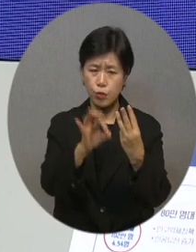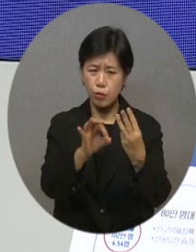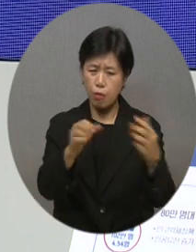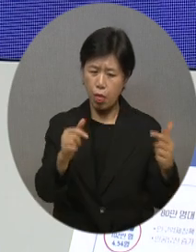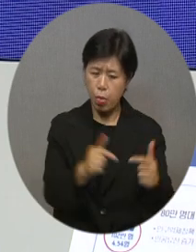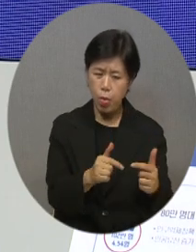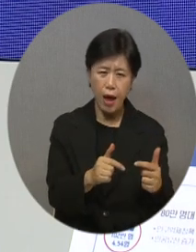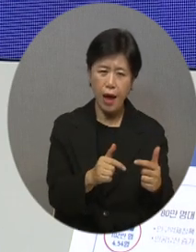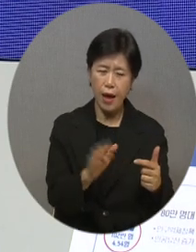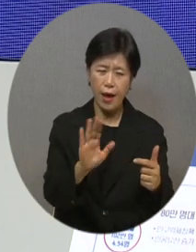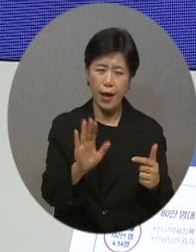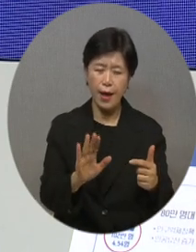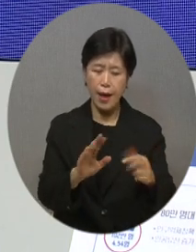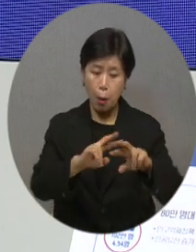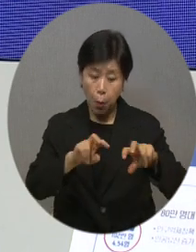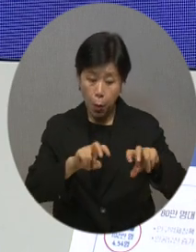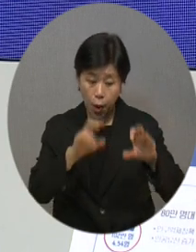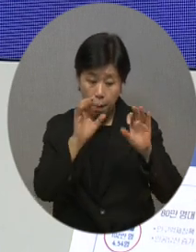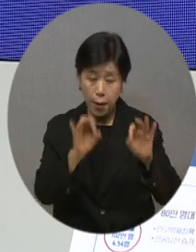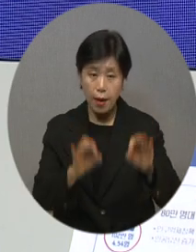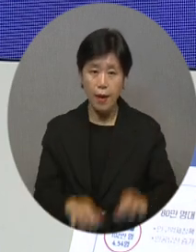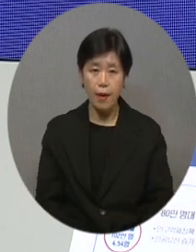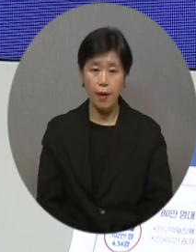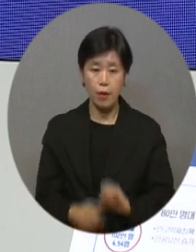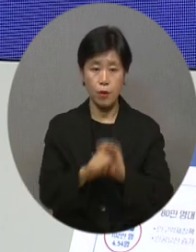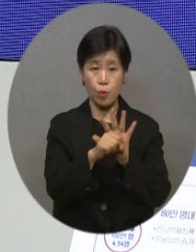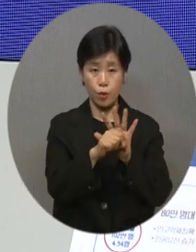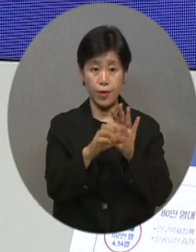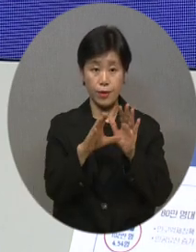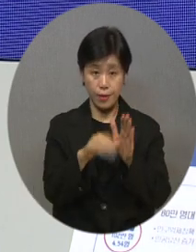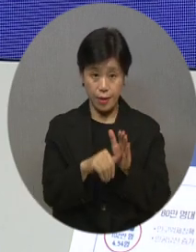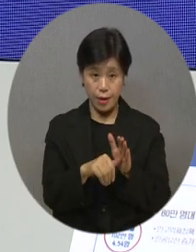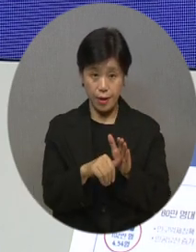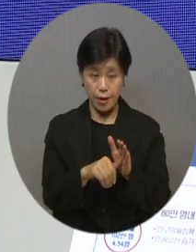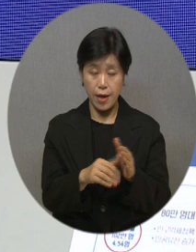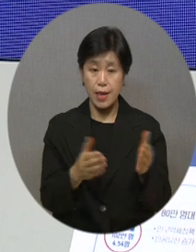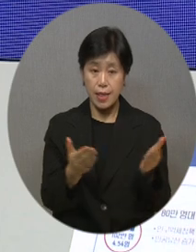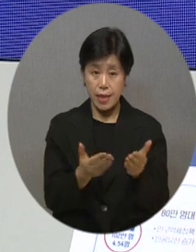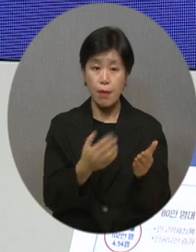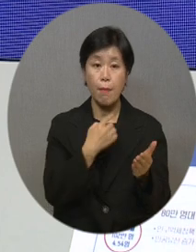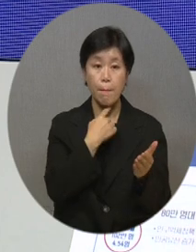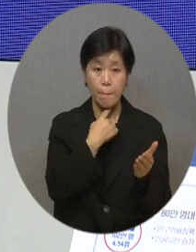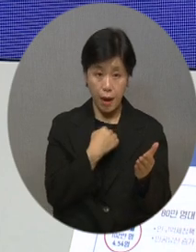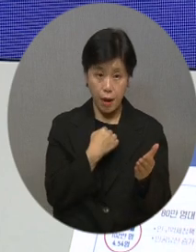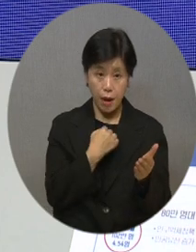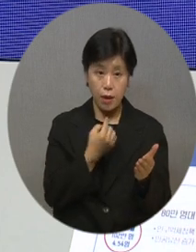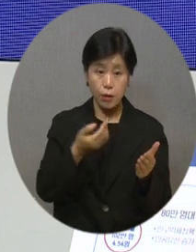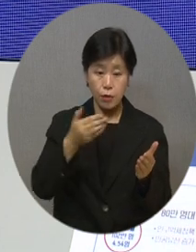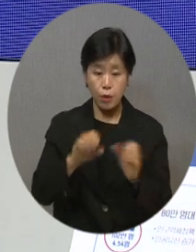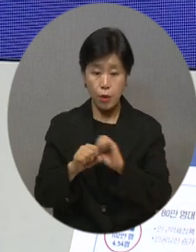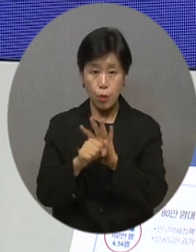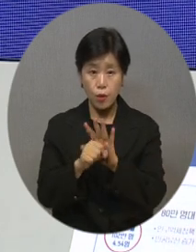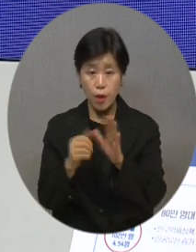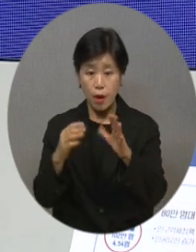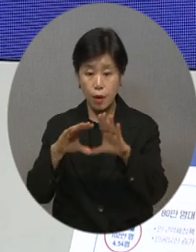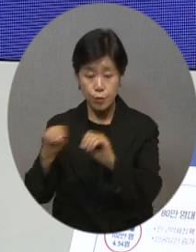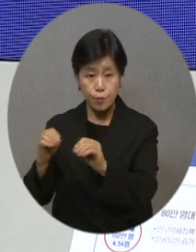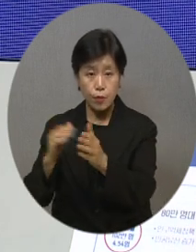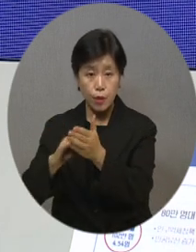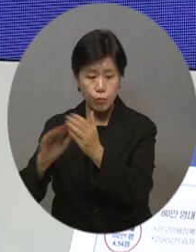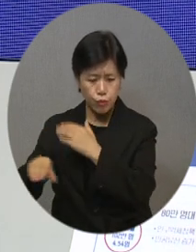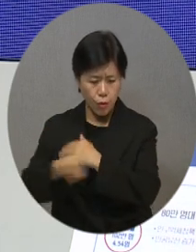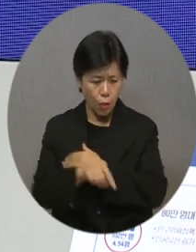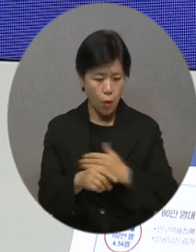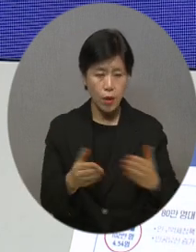꼭 그런 건 아닙니다. 예를 들면 코로나 때 했던 일자리가 있는데 코로나 끝나고 나니까 없어진 일자리가 있게 되어